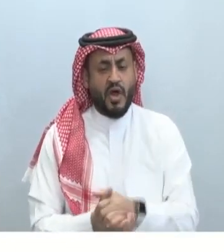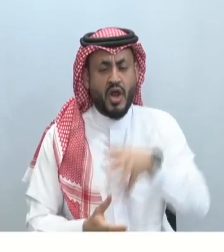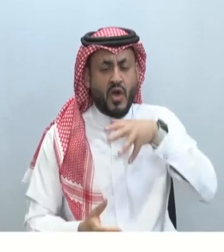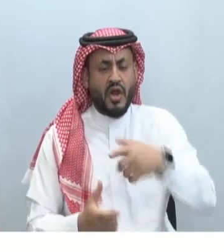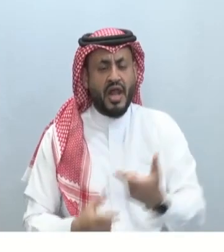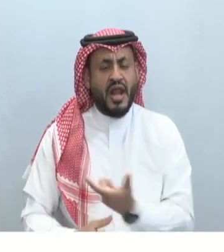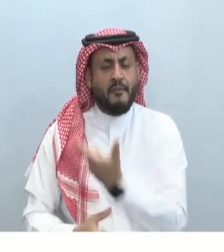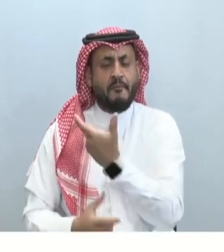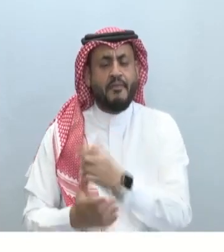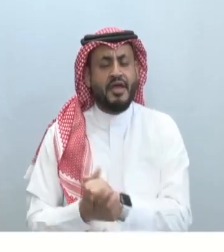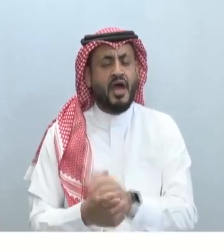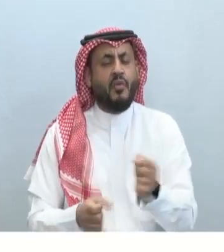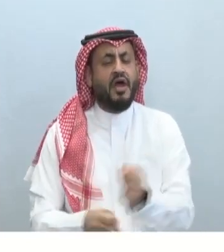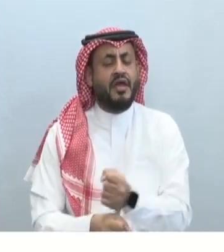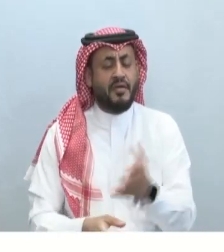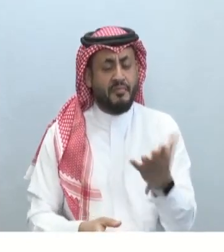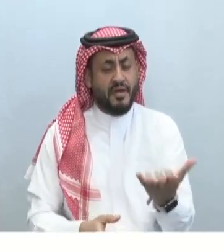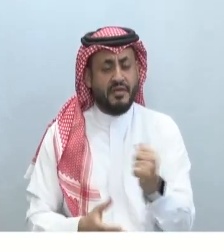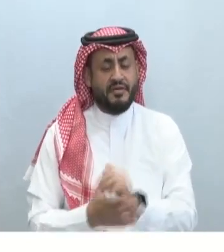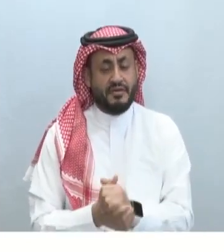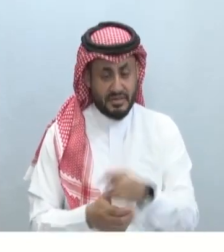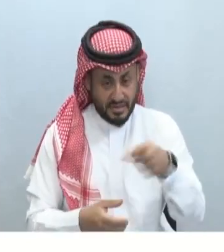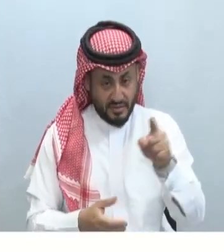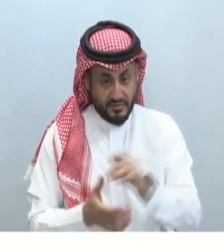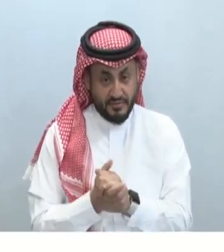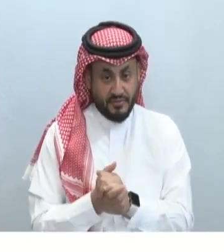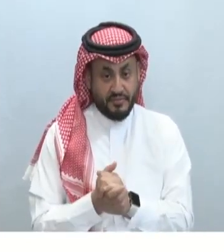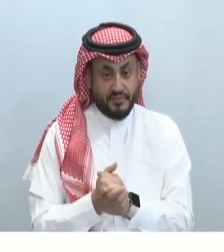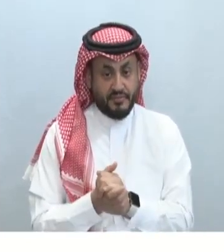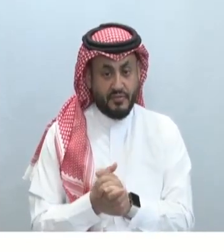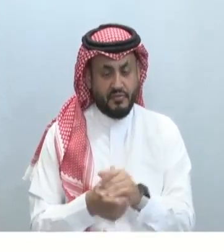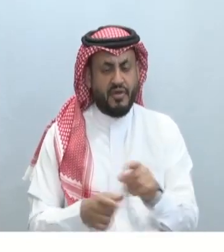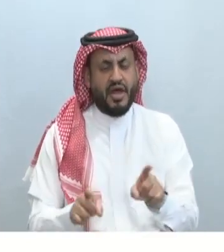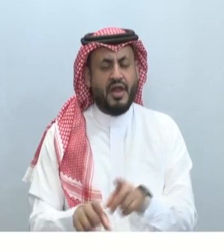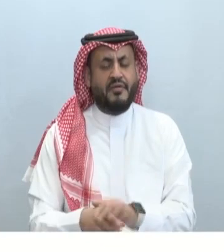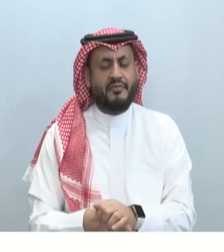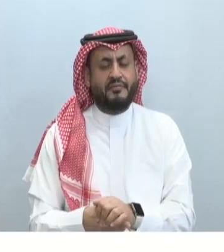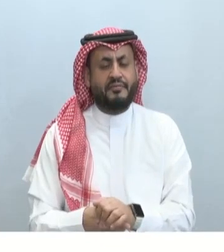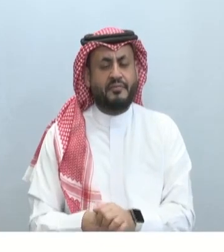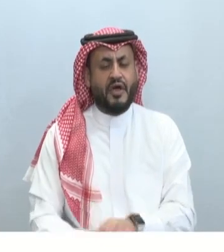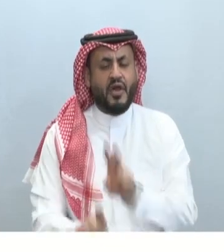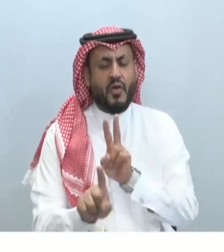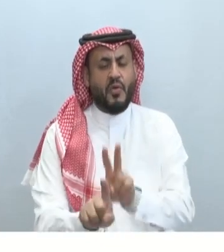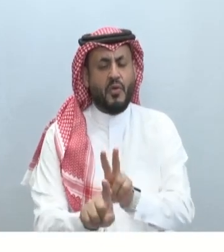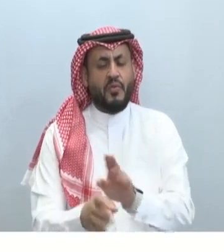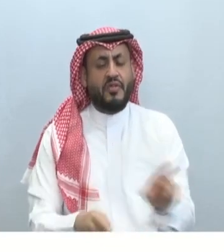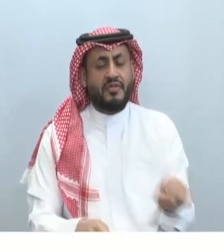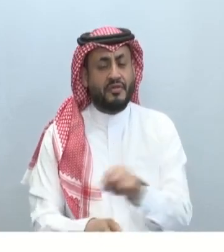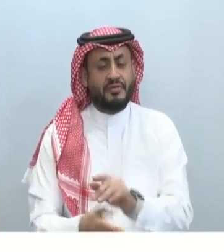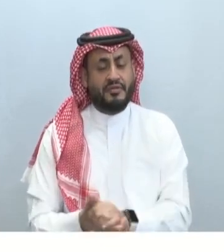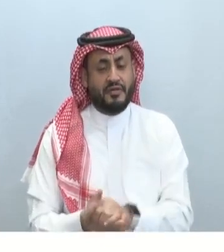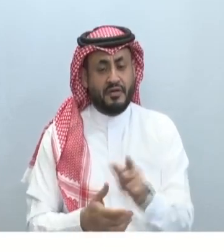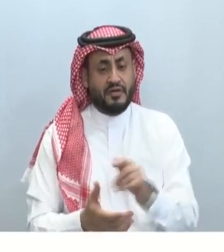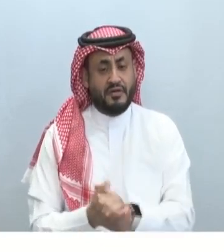السلام كانوا يعملون بايديهم ليس كذلك وهم القدوه اذا الانسان يحرص على الكسب